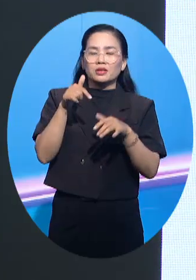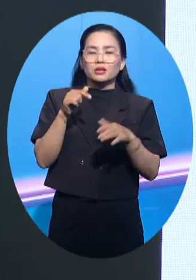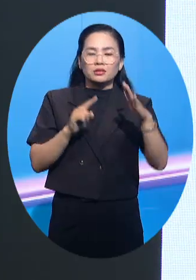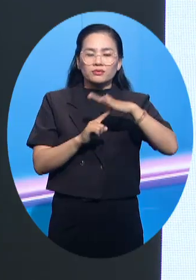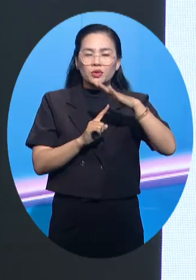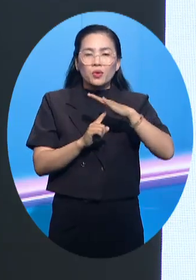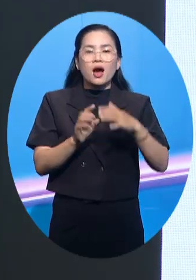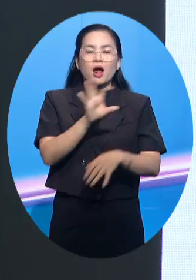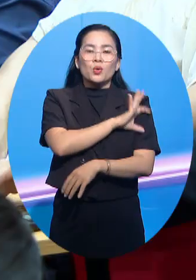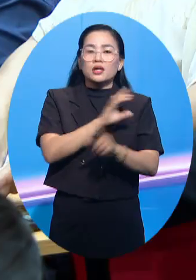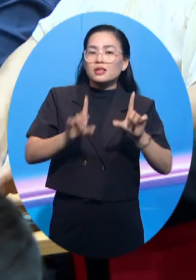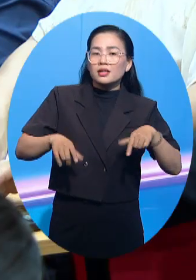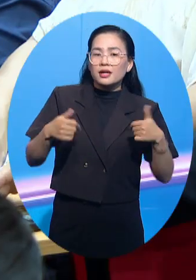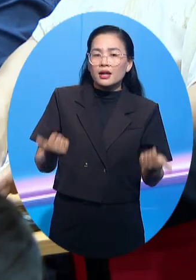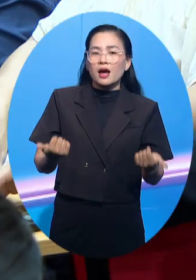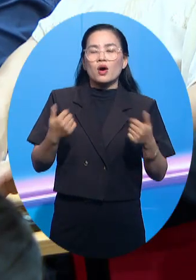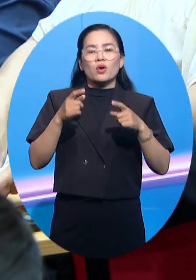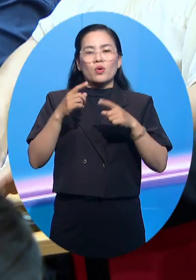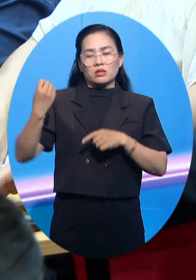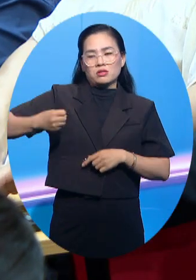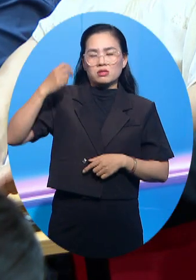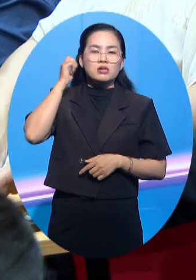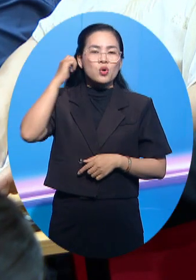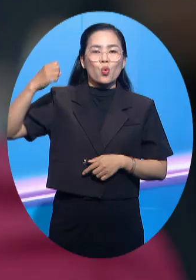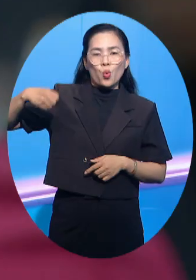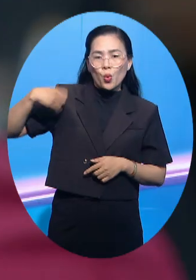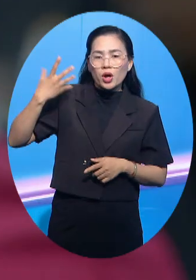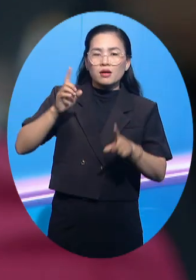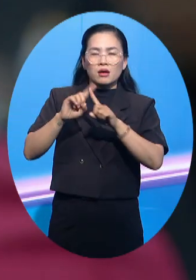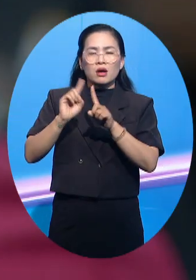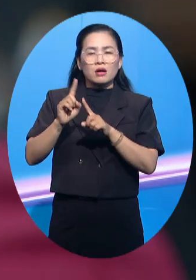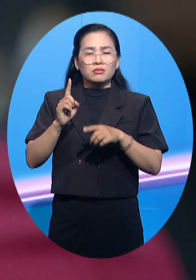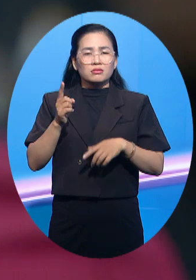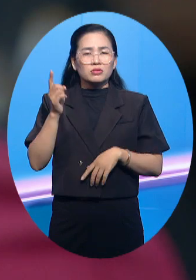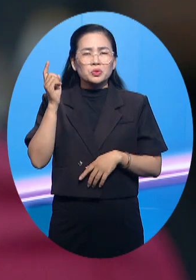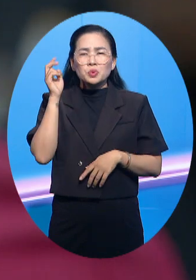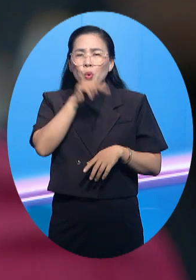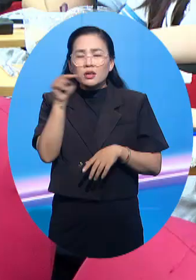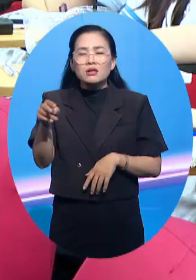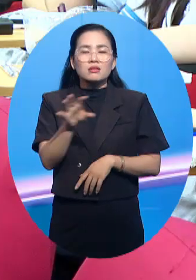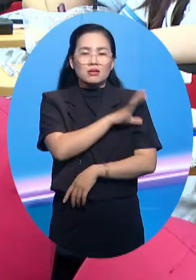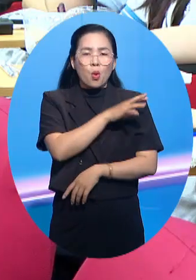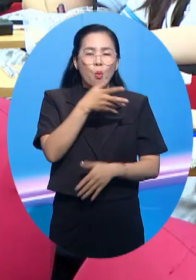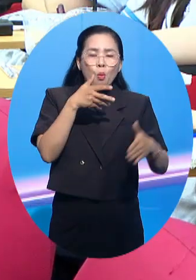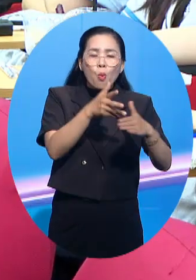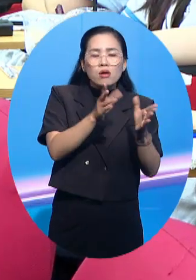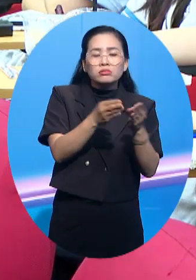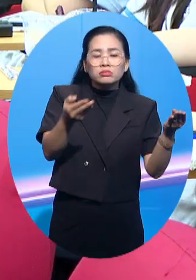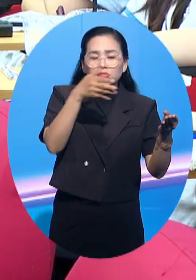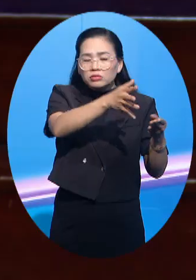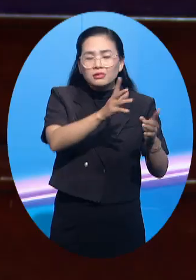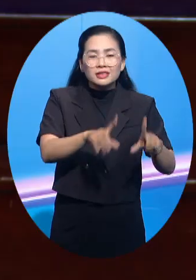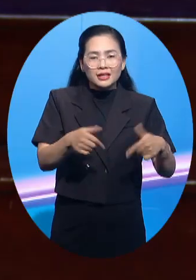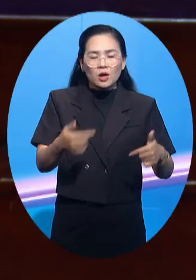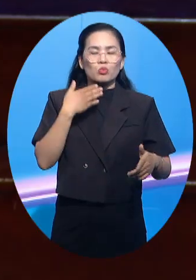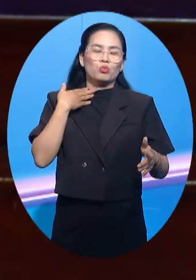văn hóa Hàn Quốc giá trị nhân văn giá trị nữ quyền về sinh thái đặc trưng tư duy ngô ng nghệ thuật trong thế giới tác phẩm của bà cũng như cách